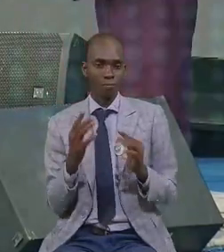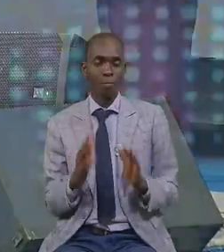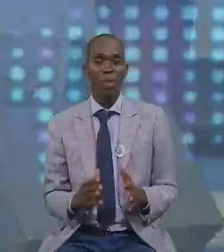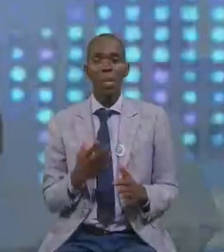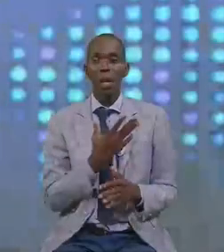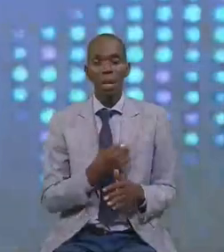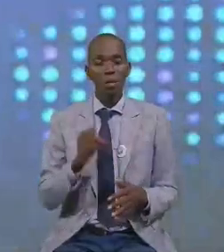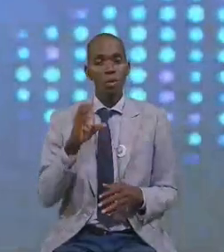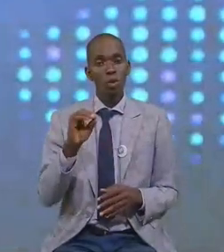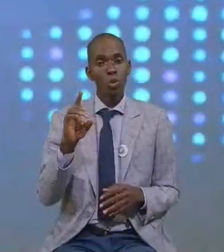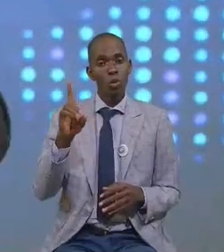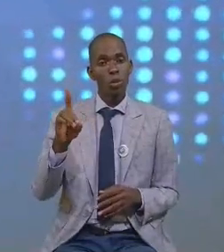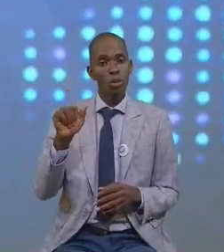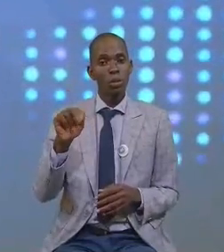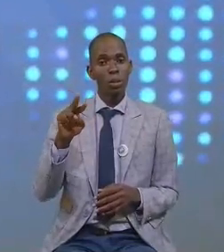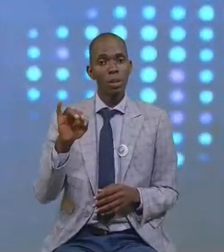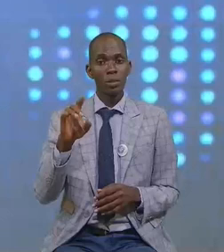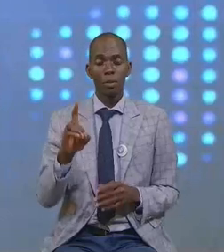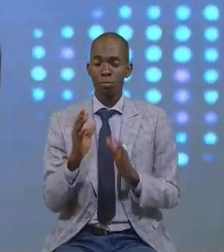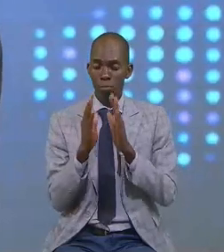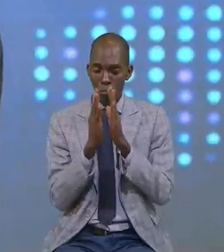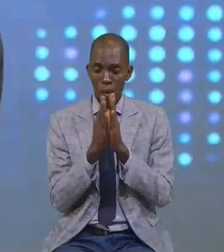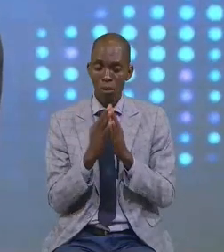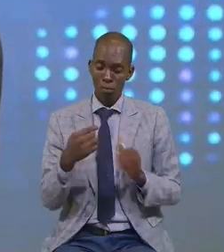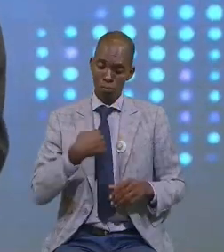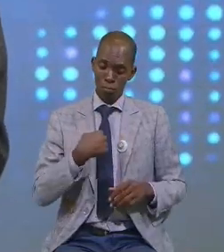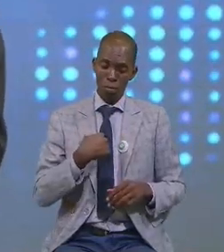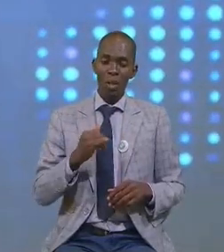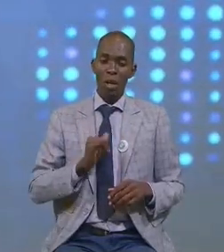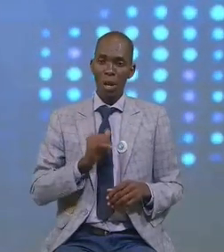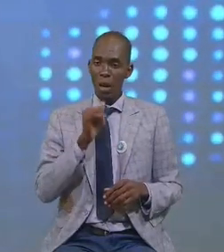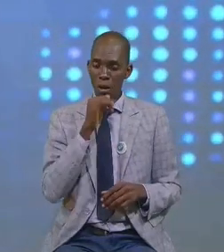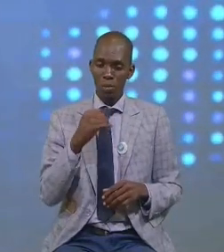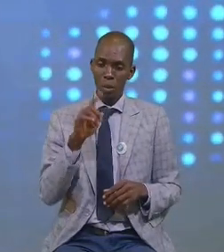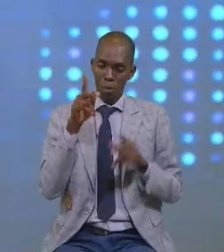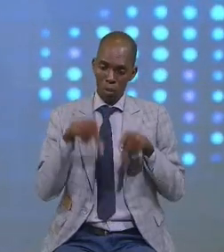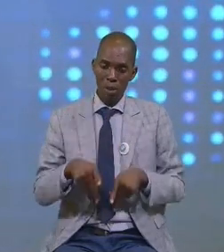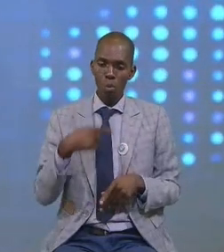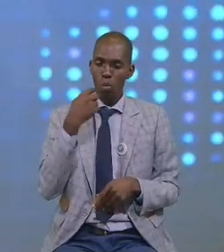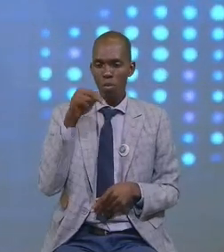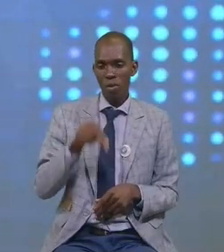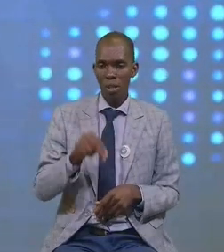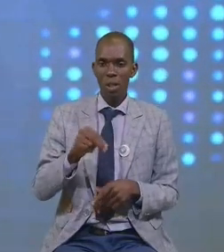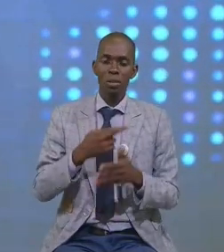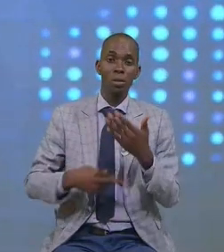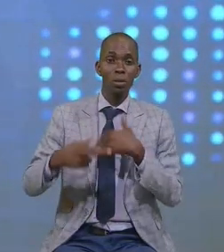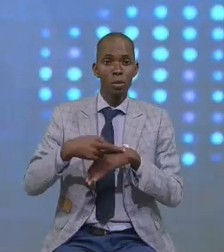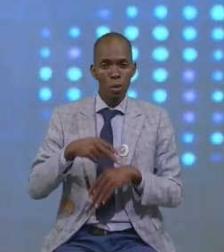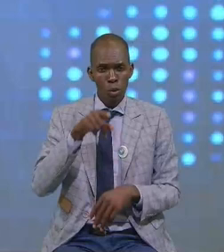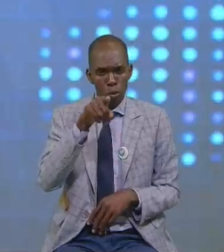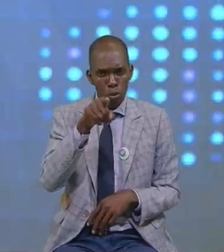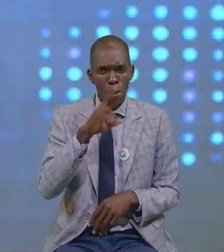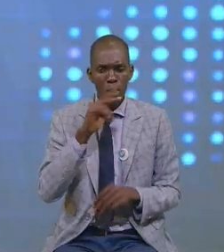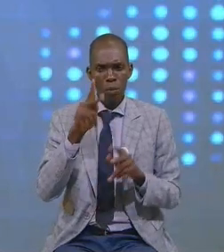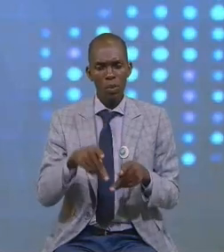Donc, il a prié, il a dit que moi, c'est moi qui ai besoin de restauration. Toi,